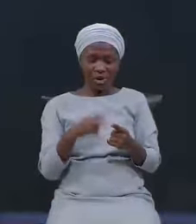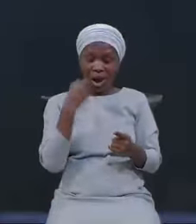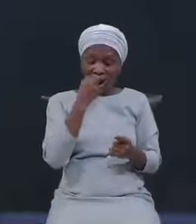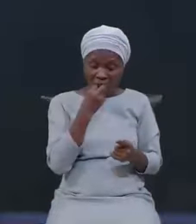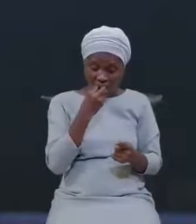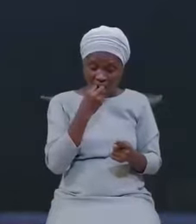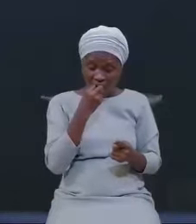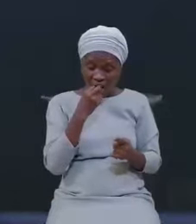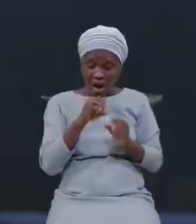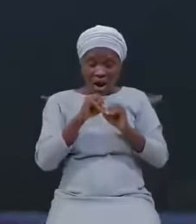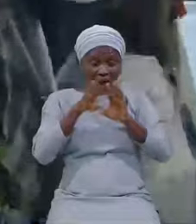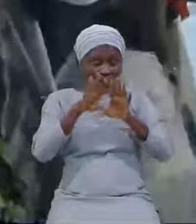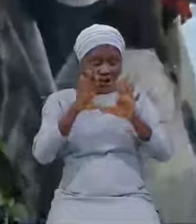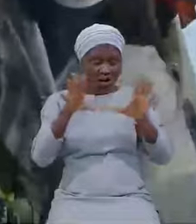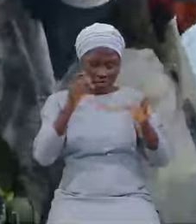de Jésus.